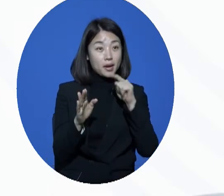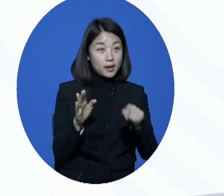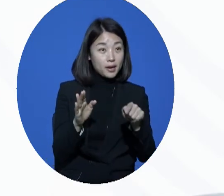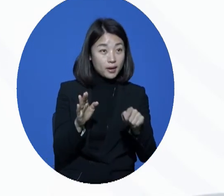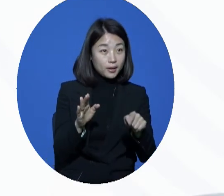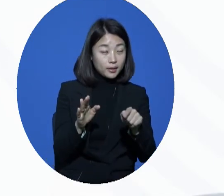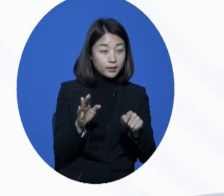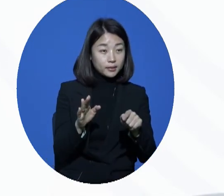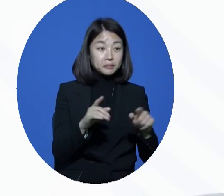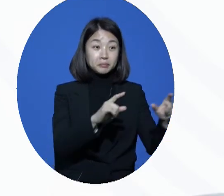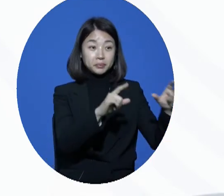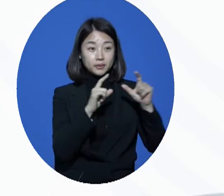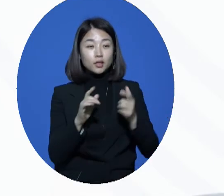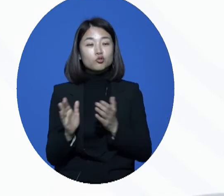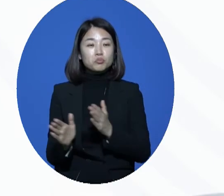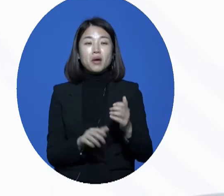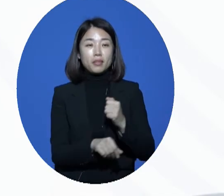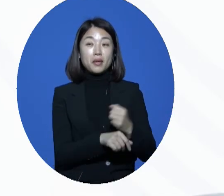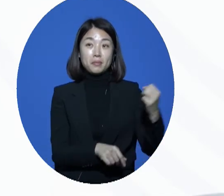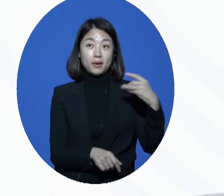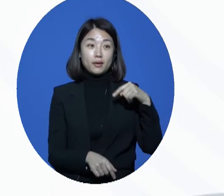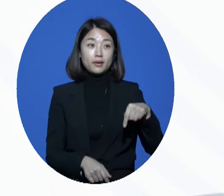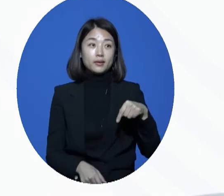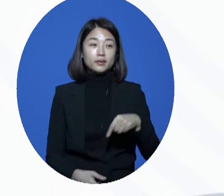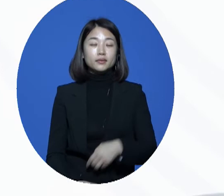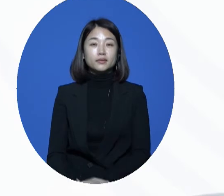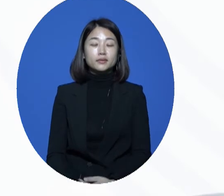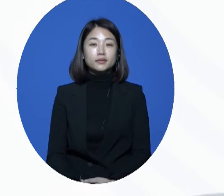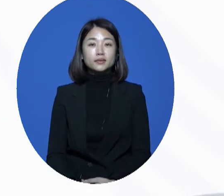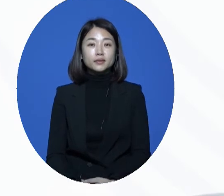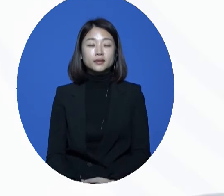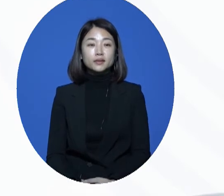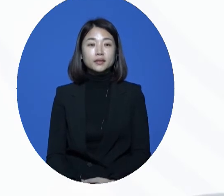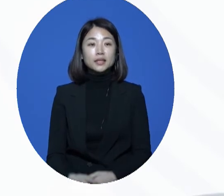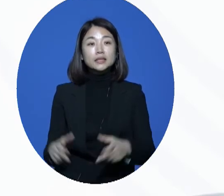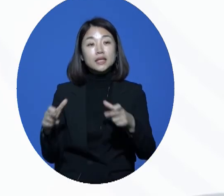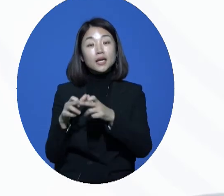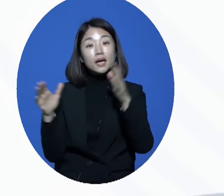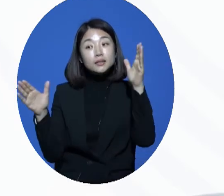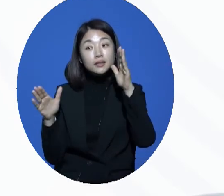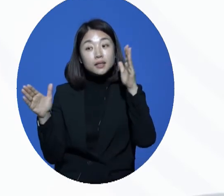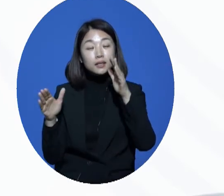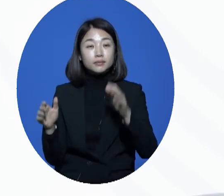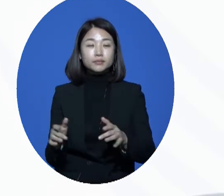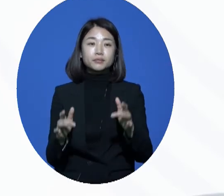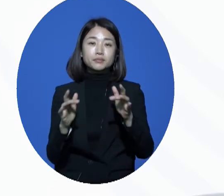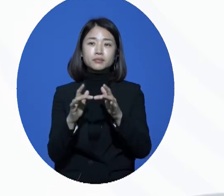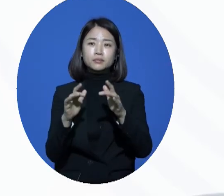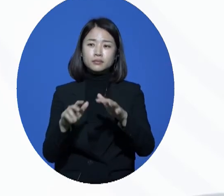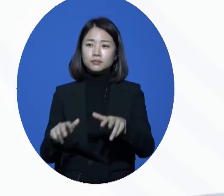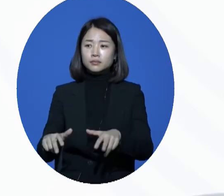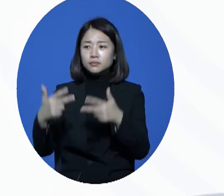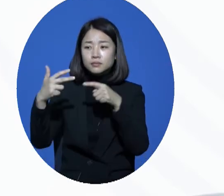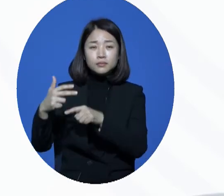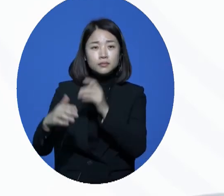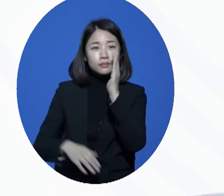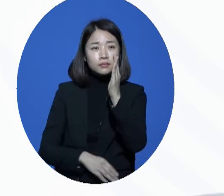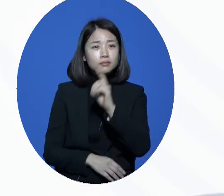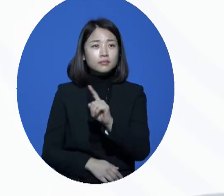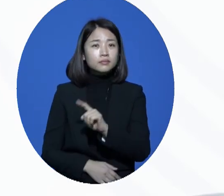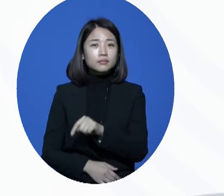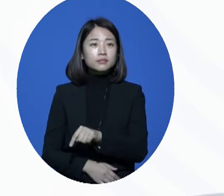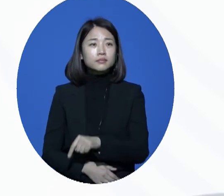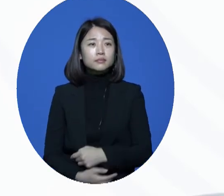마련하겠다라는 발표를 했습니다. 여러분 혹시 장애 학생에게 온라인 교육은 어땠을까요?